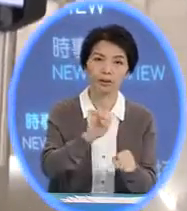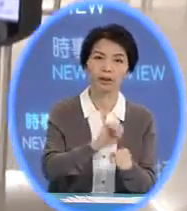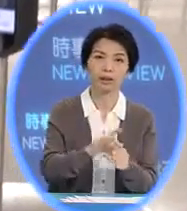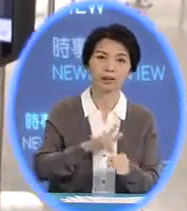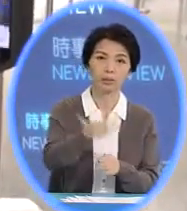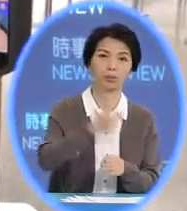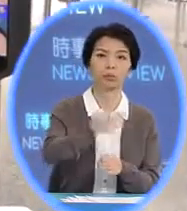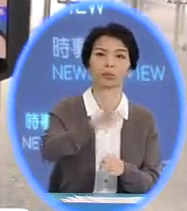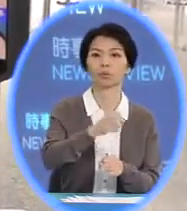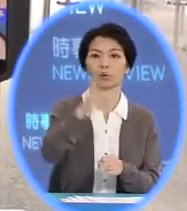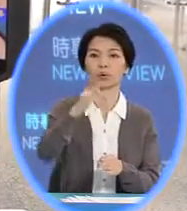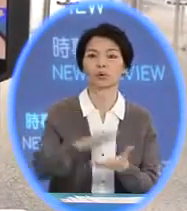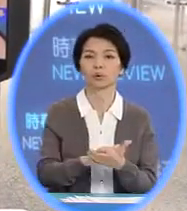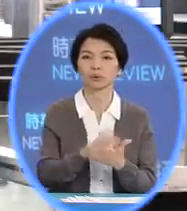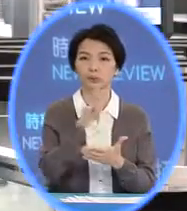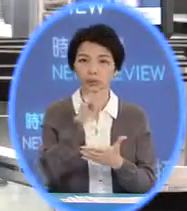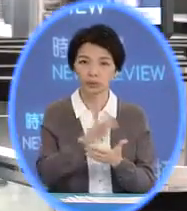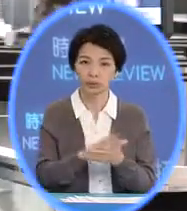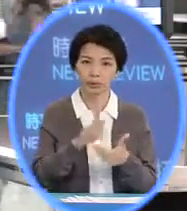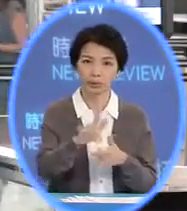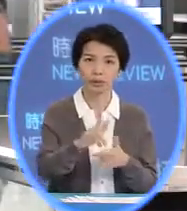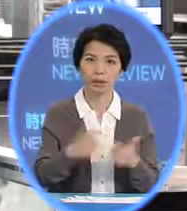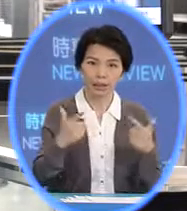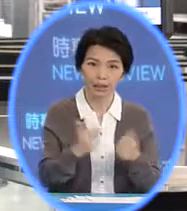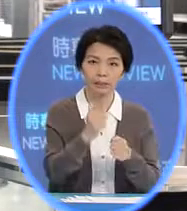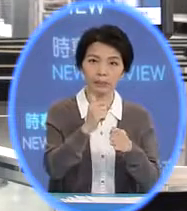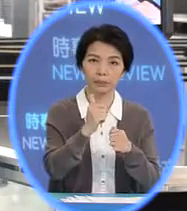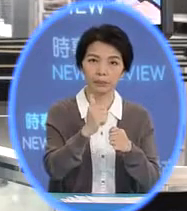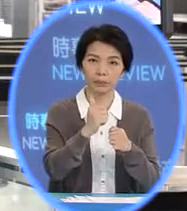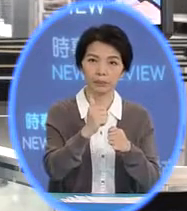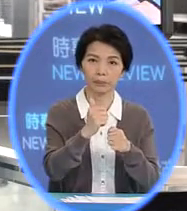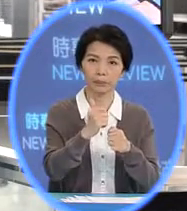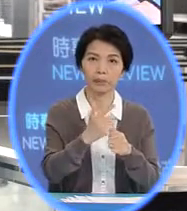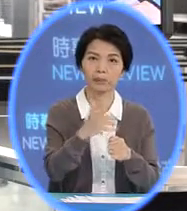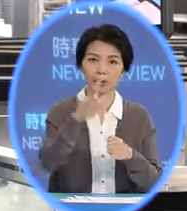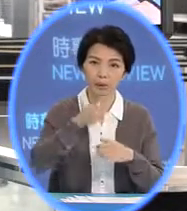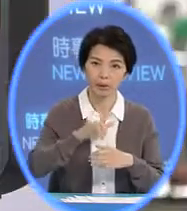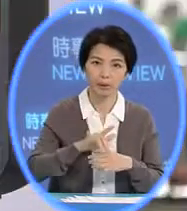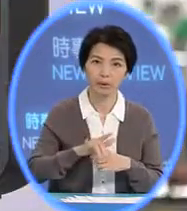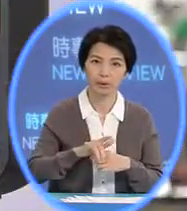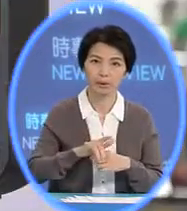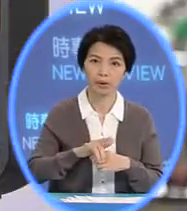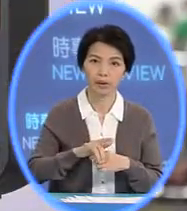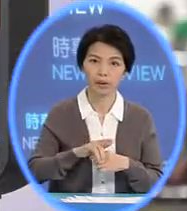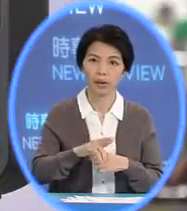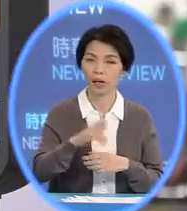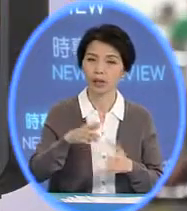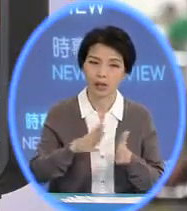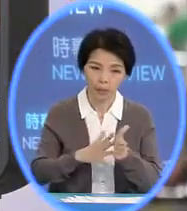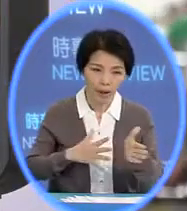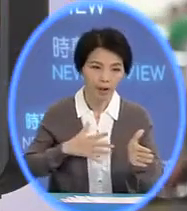流喺高峰時段咧，係足夠去到俾旅客咧係叫做接近零排隊